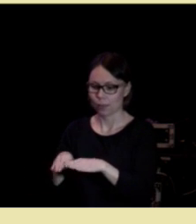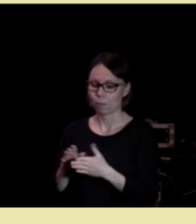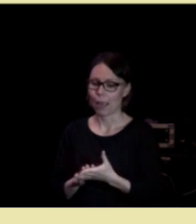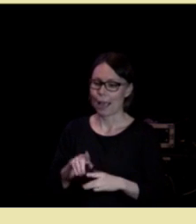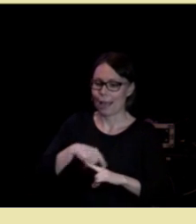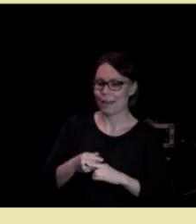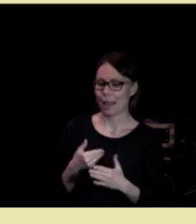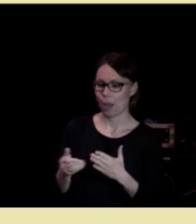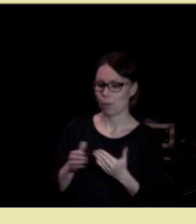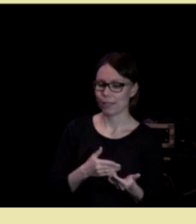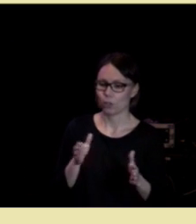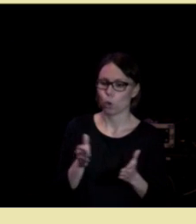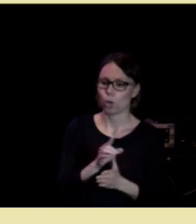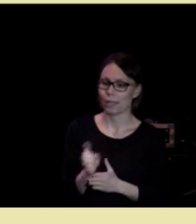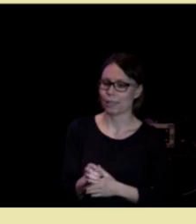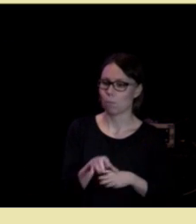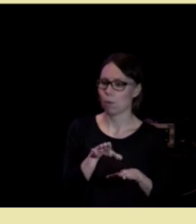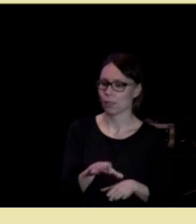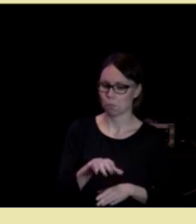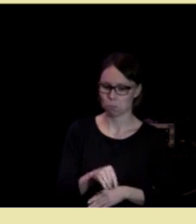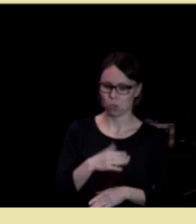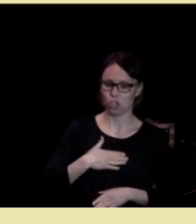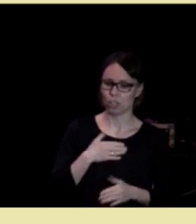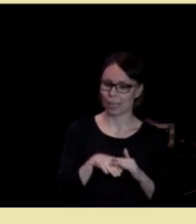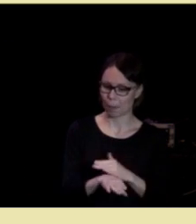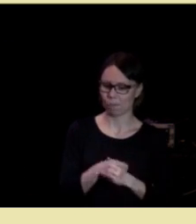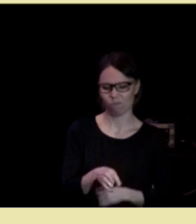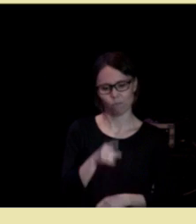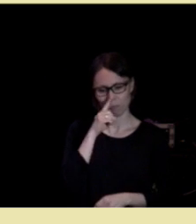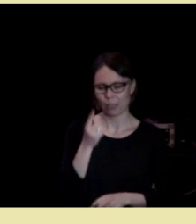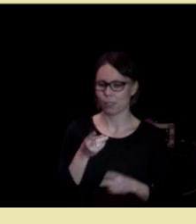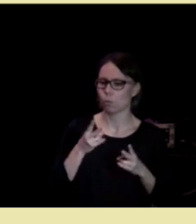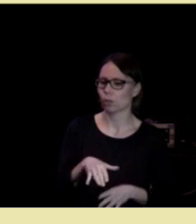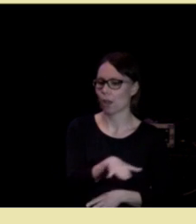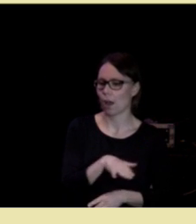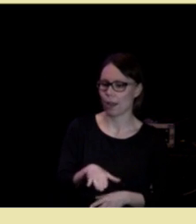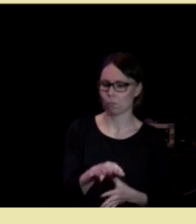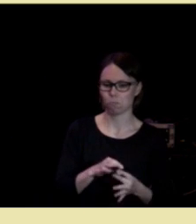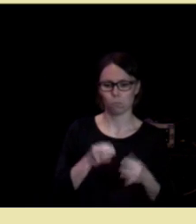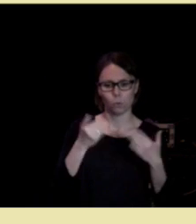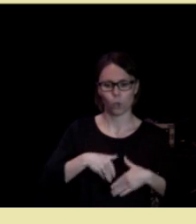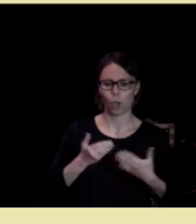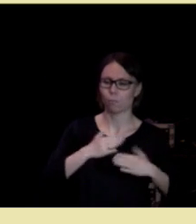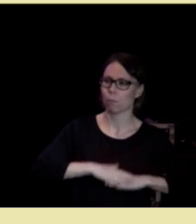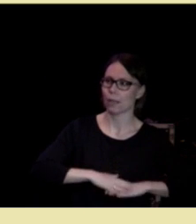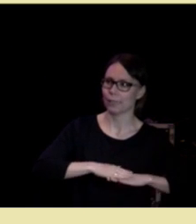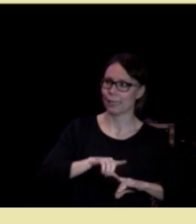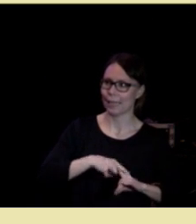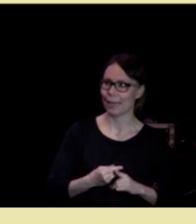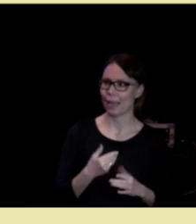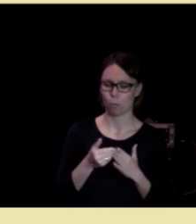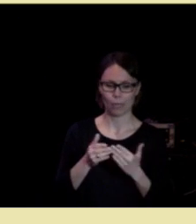rehabilitering I korttidsplatser I sykehjem som är den mest brukta arenan för døgnbasert rehabilitering I